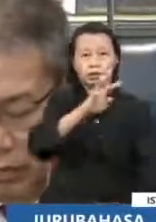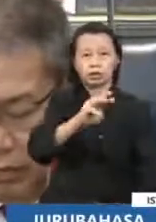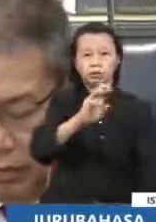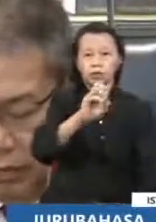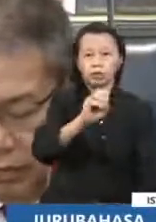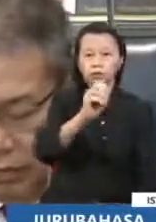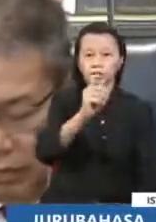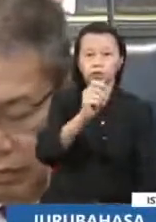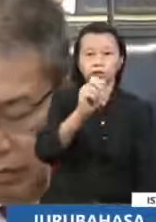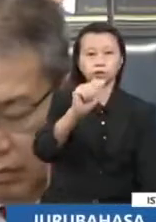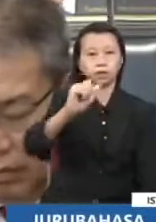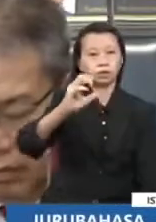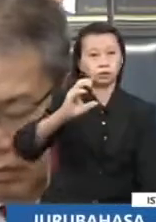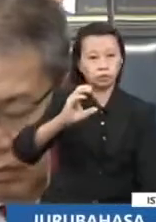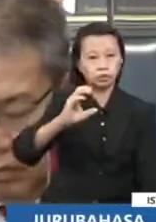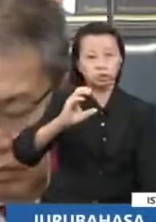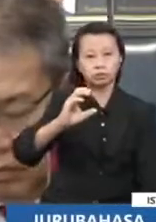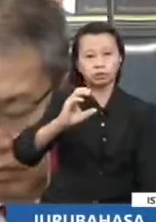di beberapa